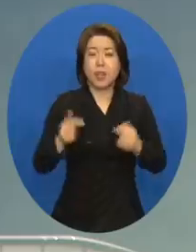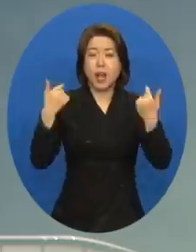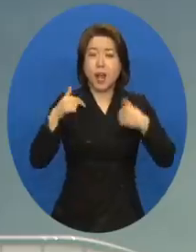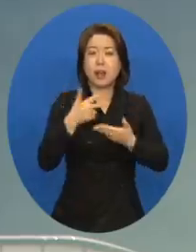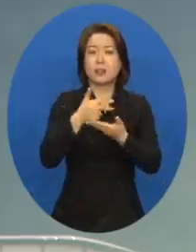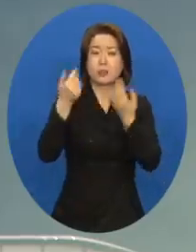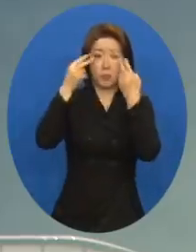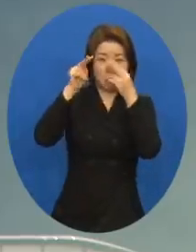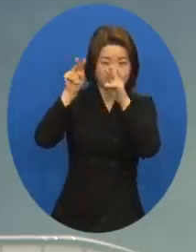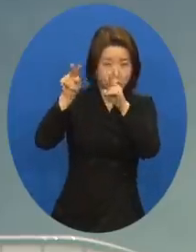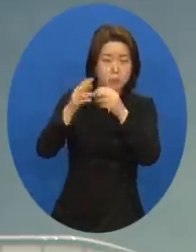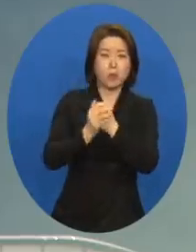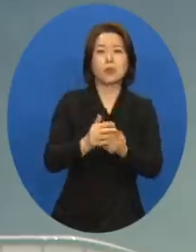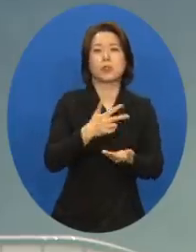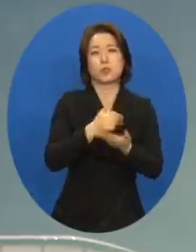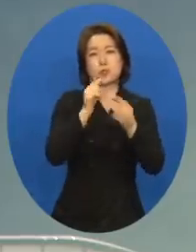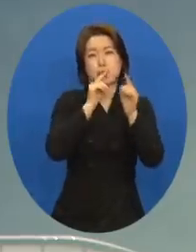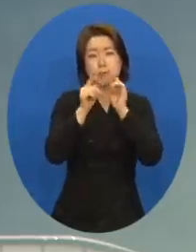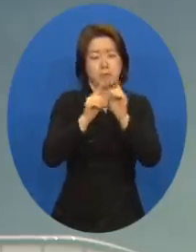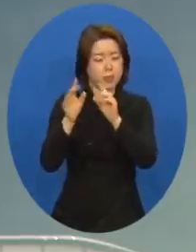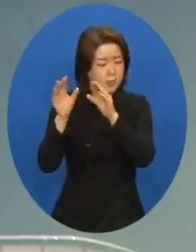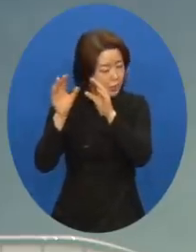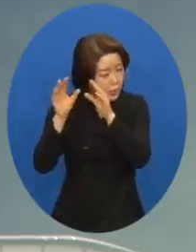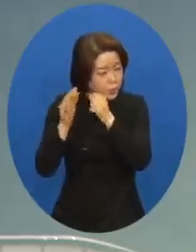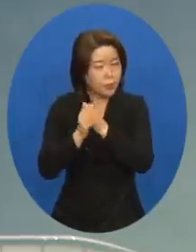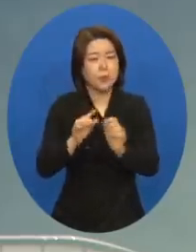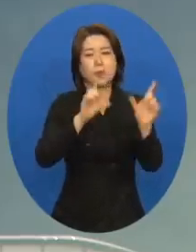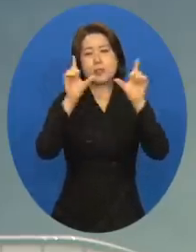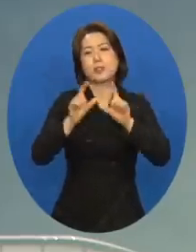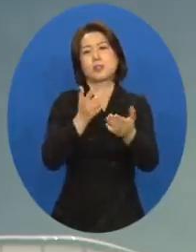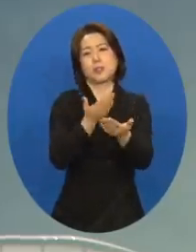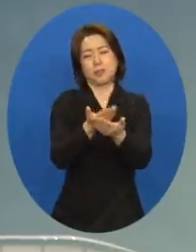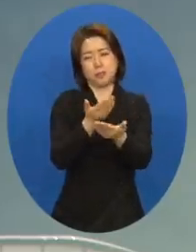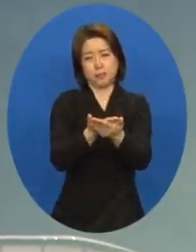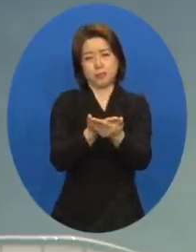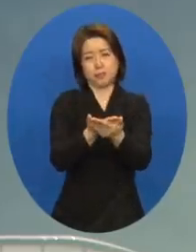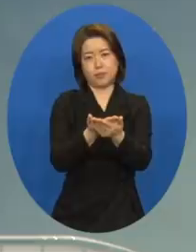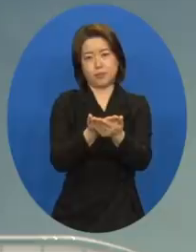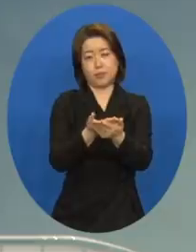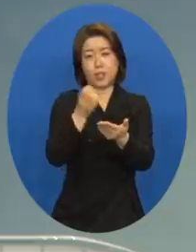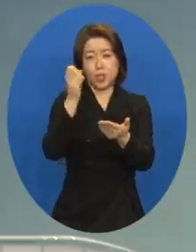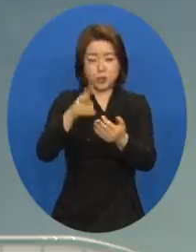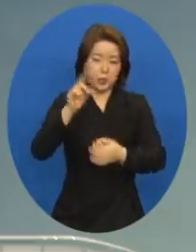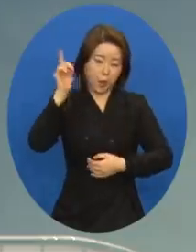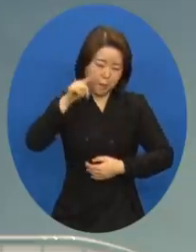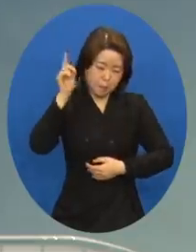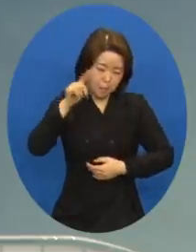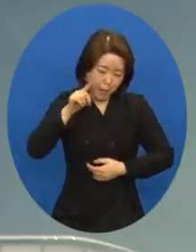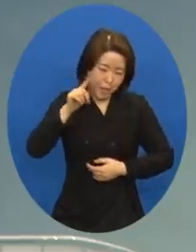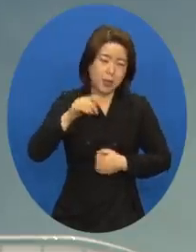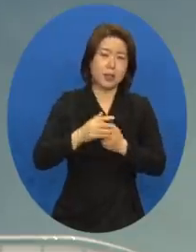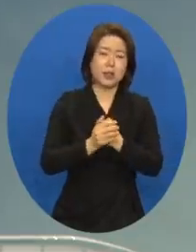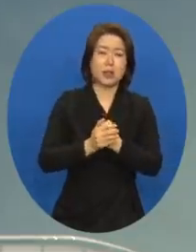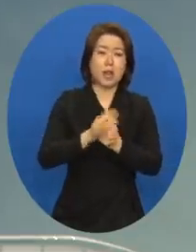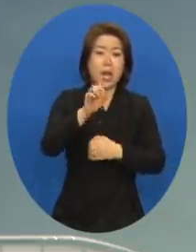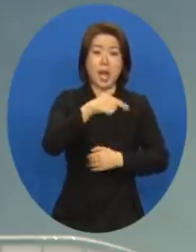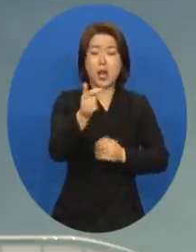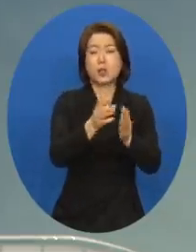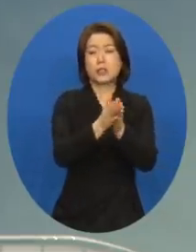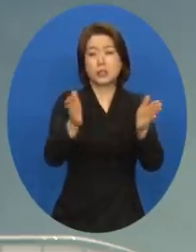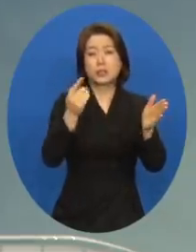주님을 바라보고 주님의 말씀에 귀 기울이고 살게 해 주십시오. 그리고 매일 하루를 시작하는